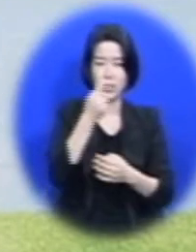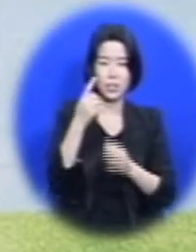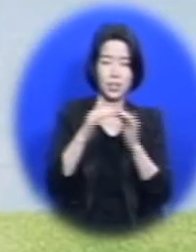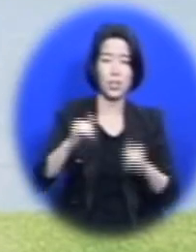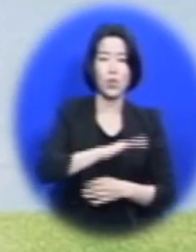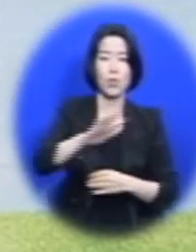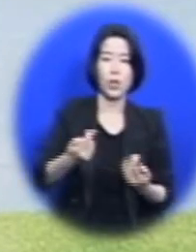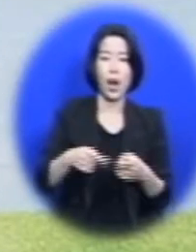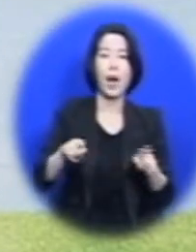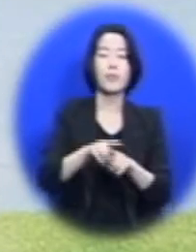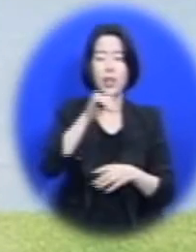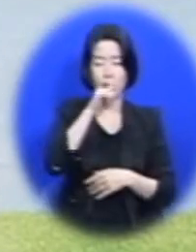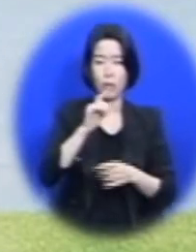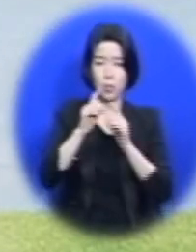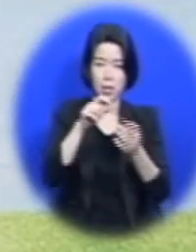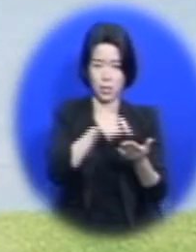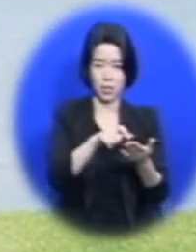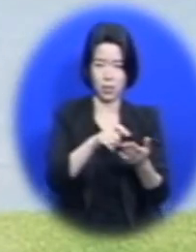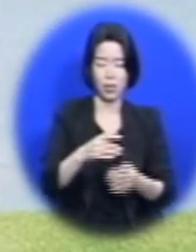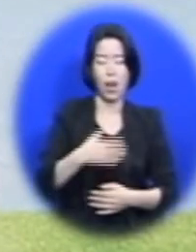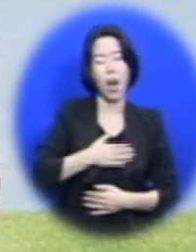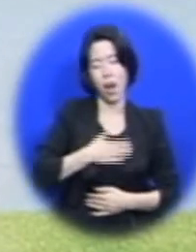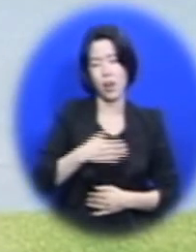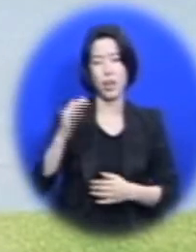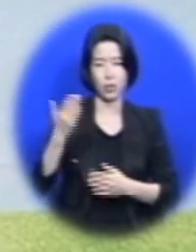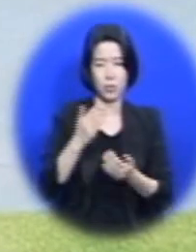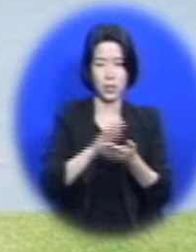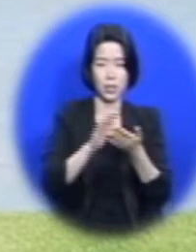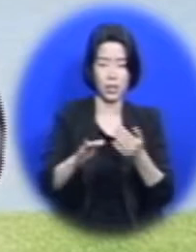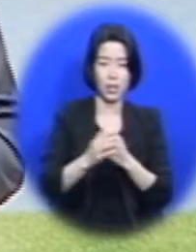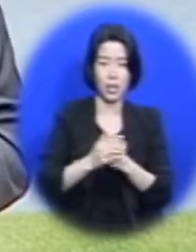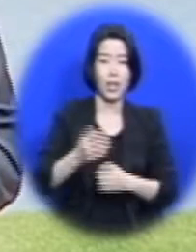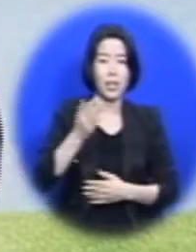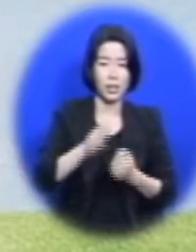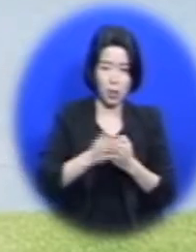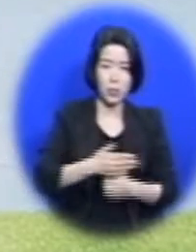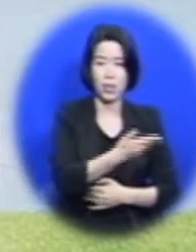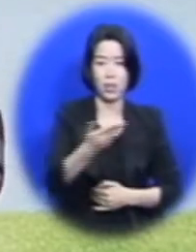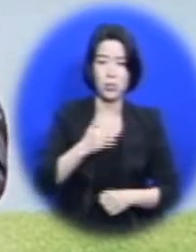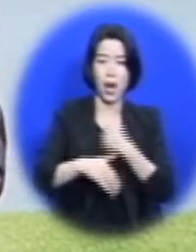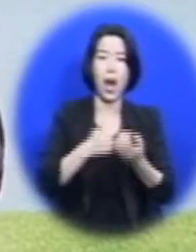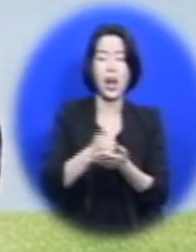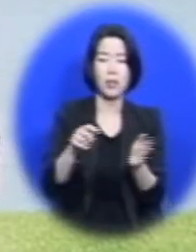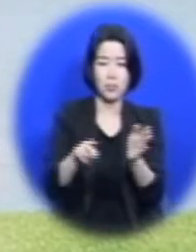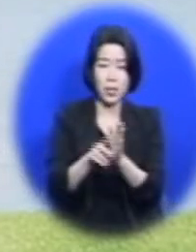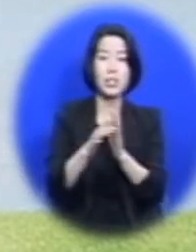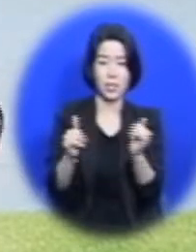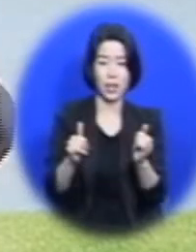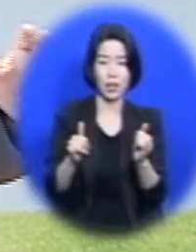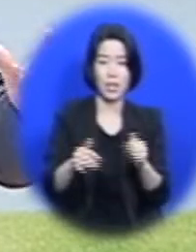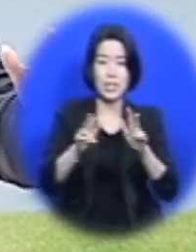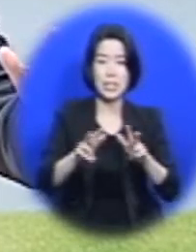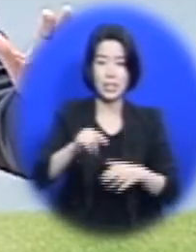것 아셔야 돼요. 그러니까 여러분, 하나님을 믿는 사람이었구나.